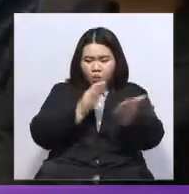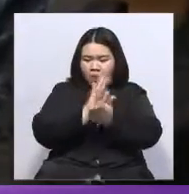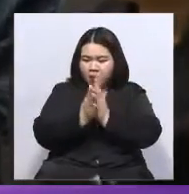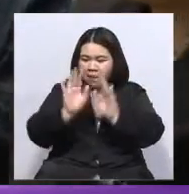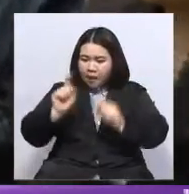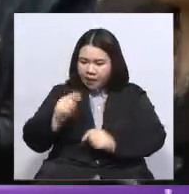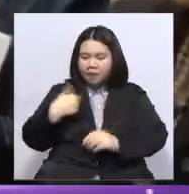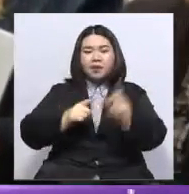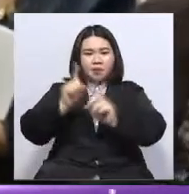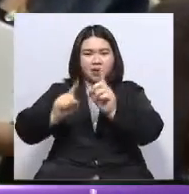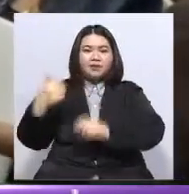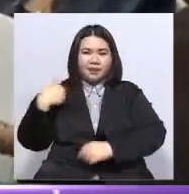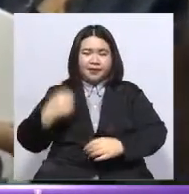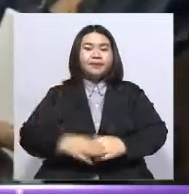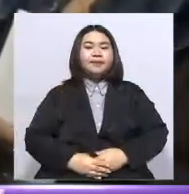แปลงไป